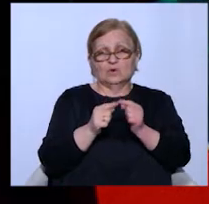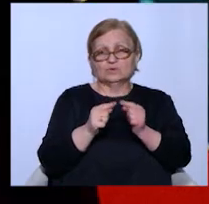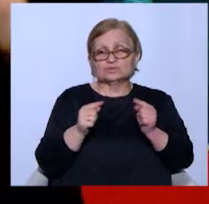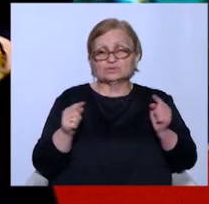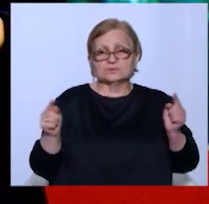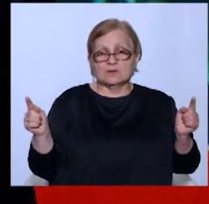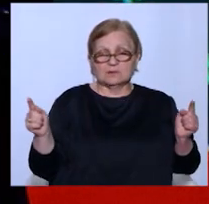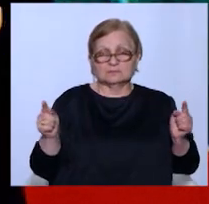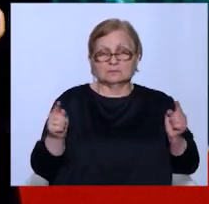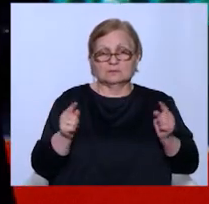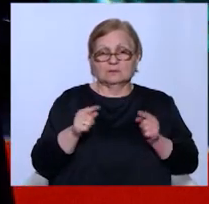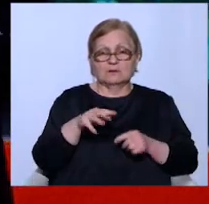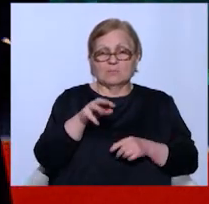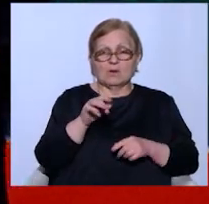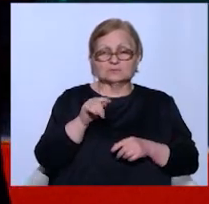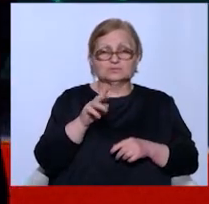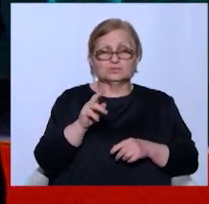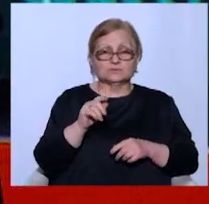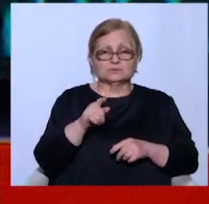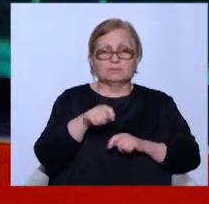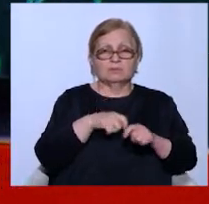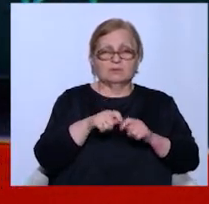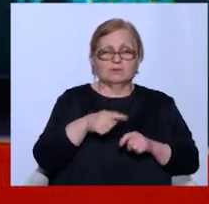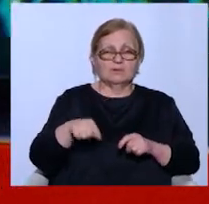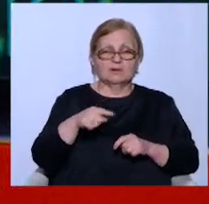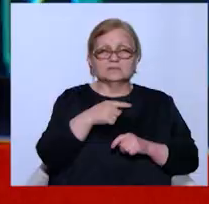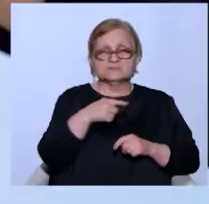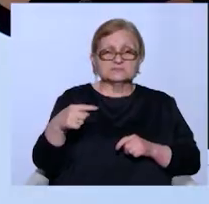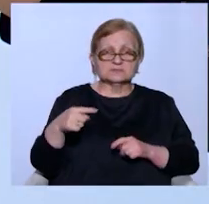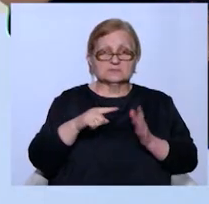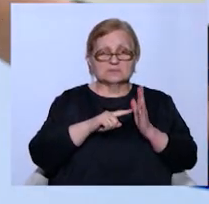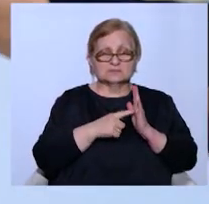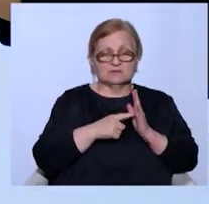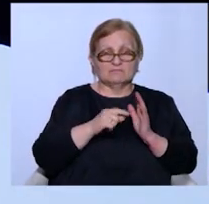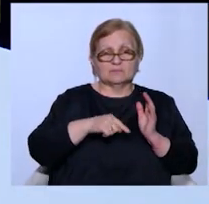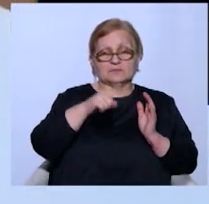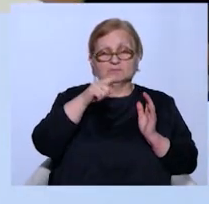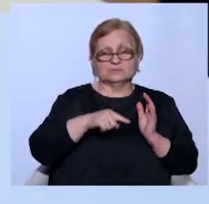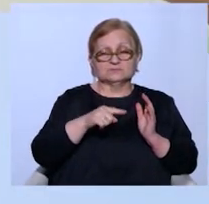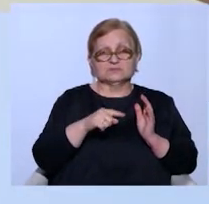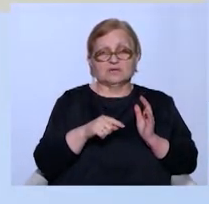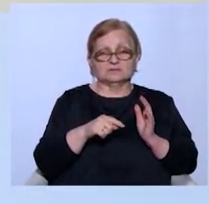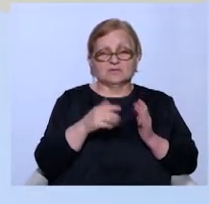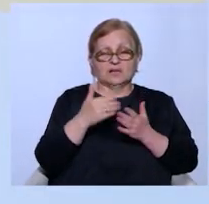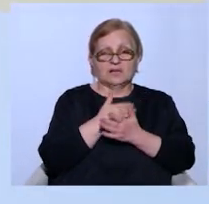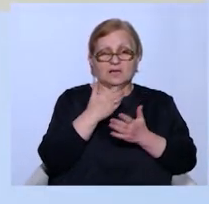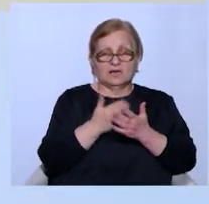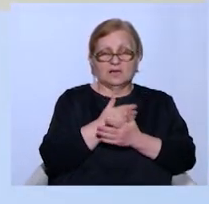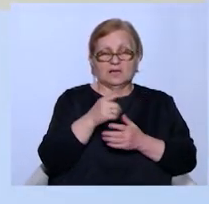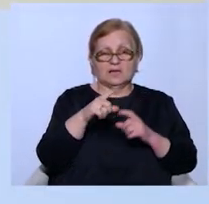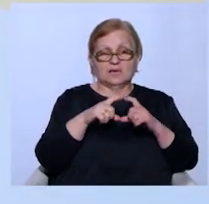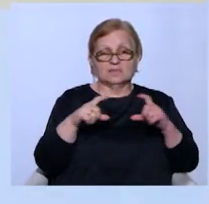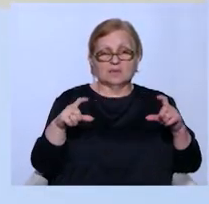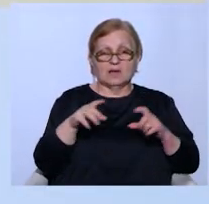უფრო გრძელი მართკუთხედი, რომლის ფართობი რას უდრის? სიგრძე გამრავლოთ სიგანეზე. აი ამ ჩვენი ახალი